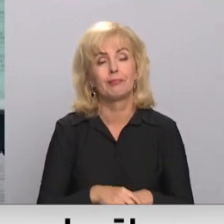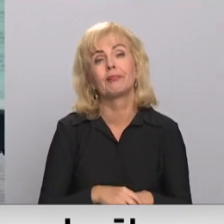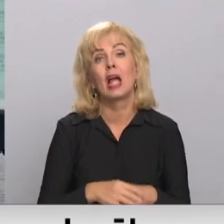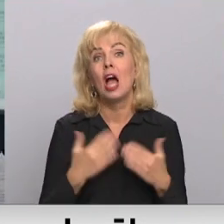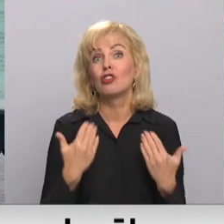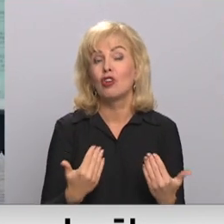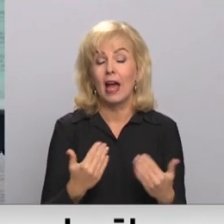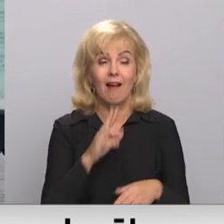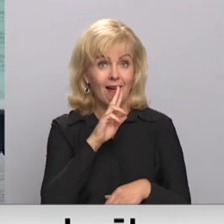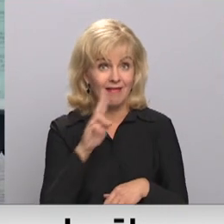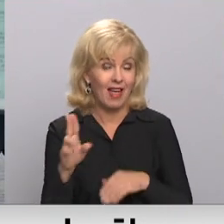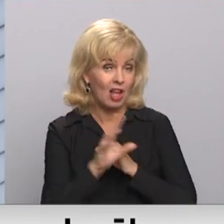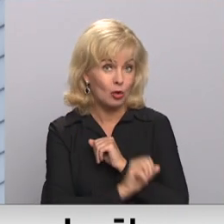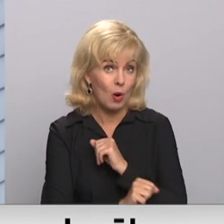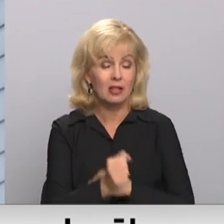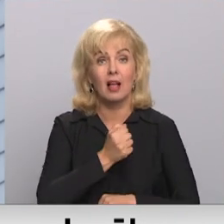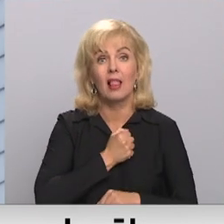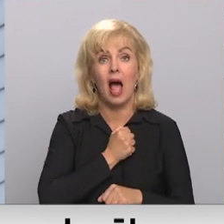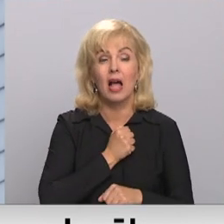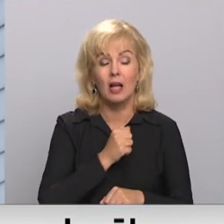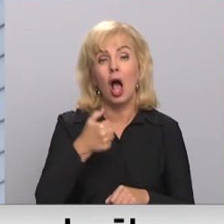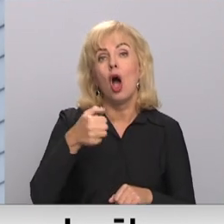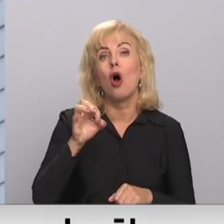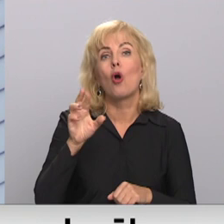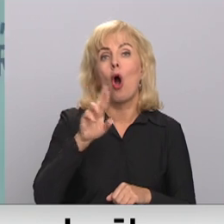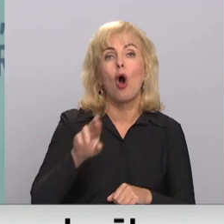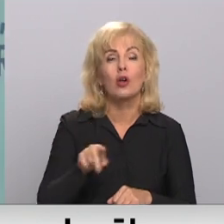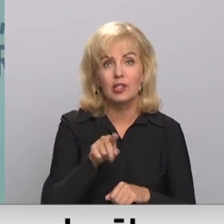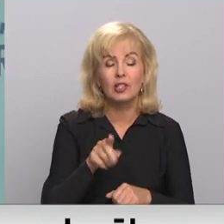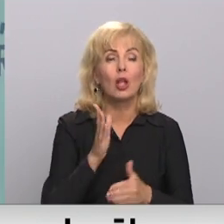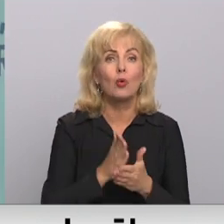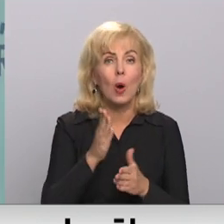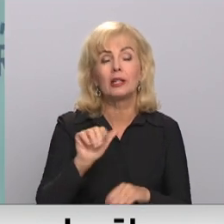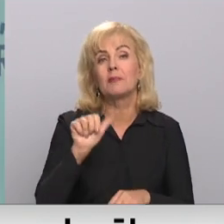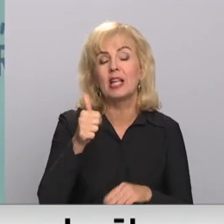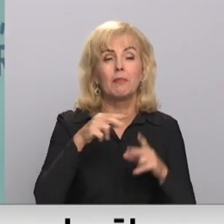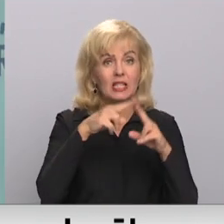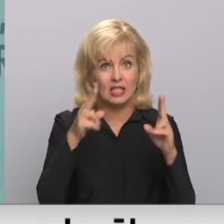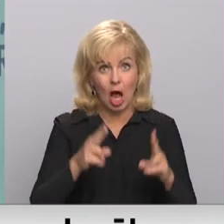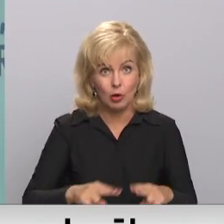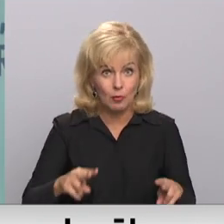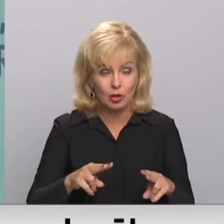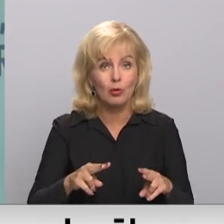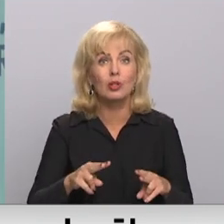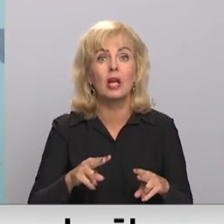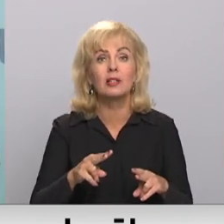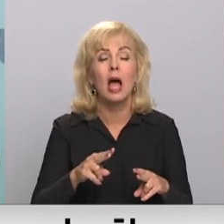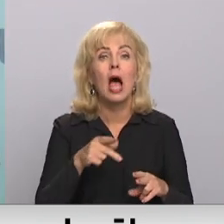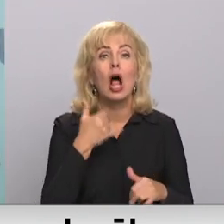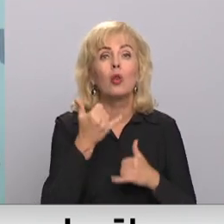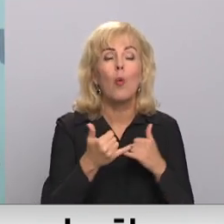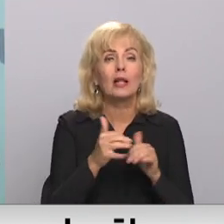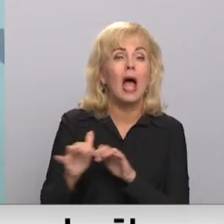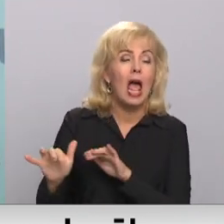Jau šajā nedēļas nogalē Latgales vēstniecībā Gors bija jānotiek 6. Starptautiskajam Ivetas apkalnas lolotajam